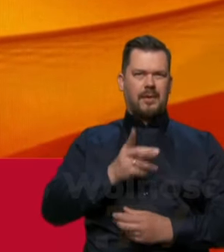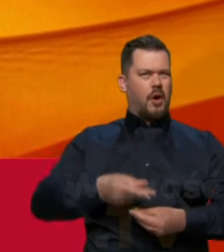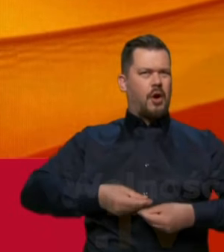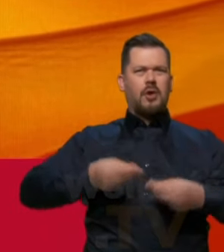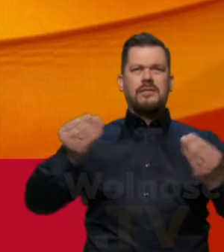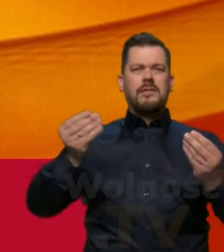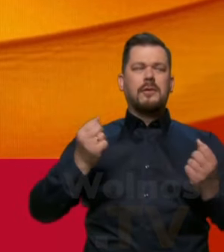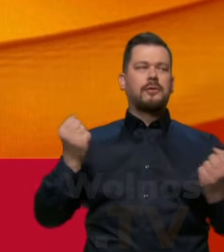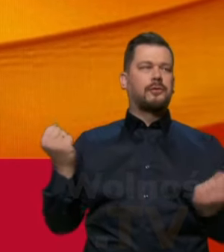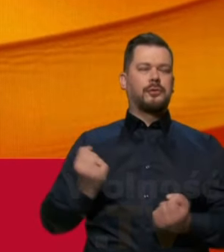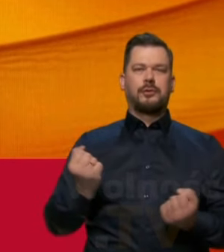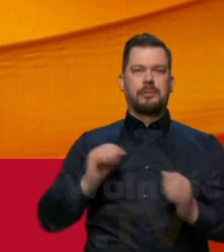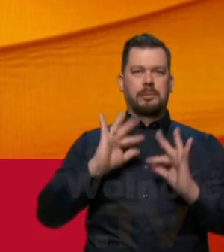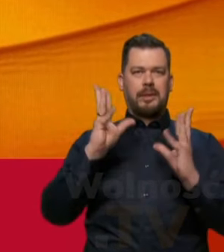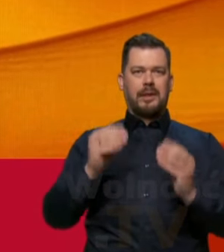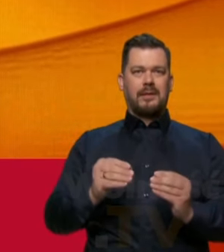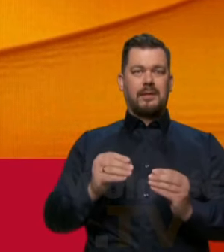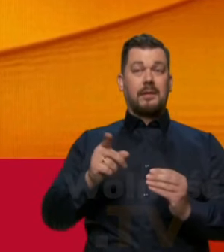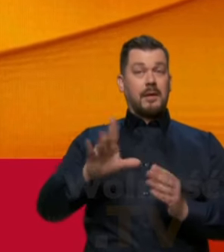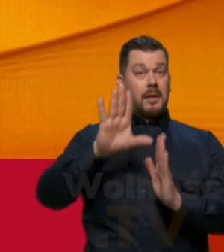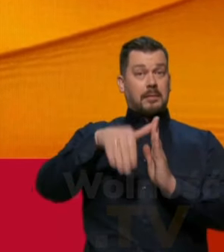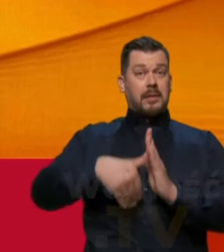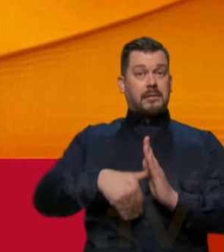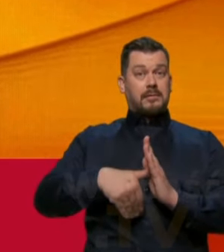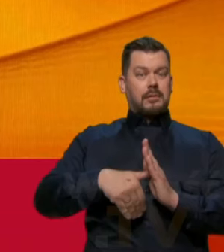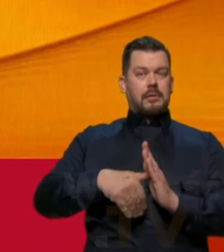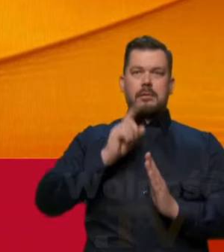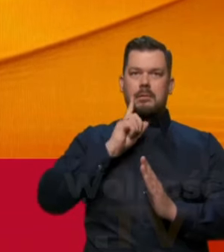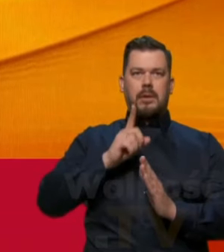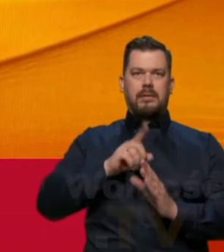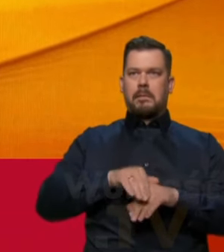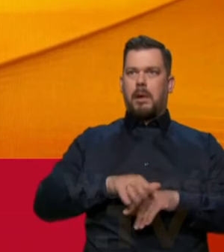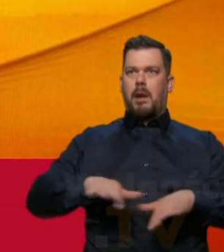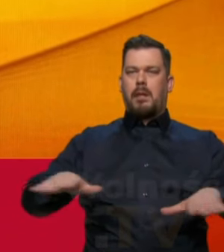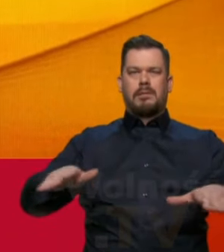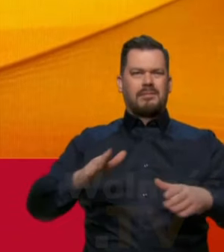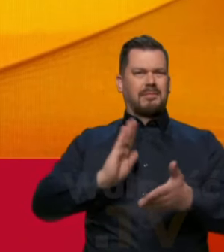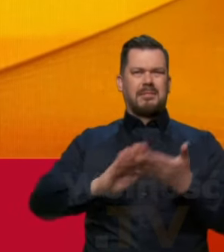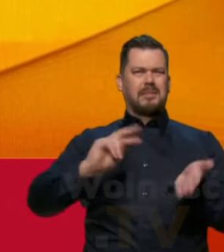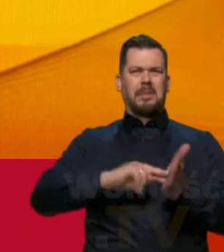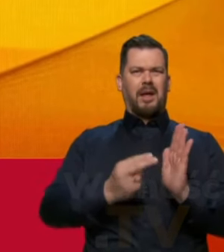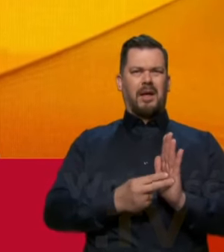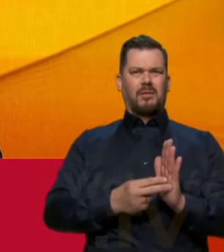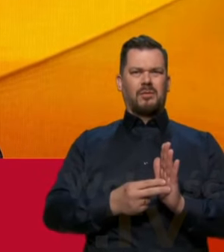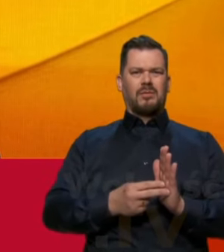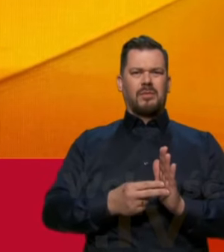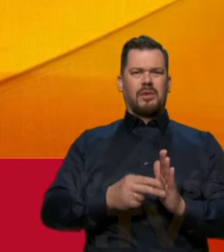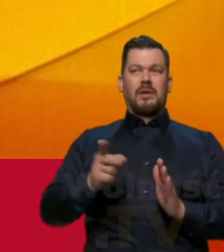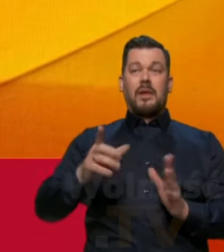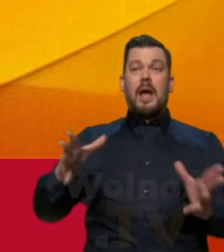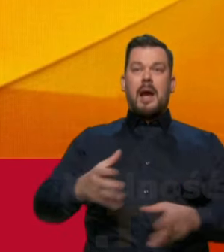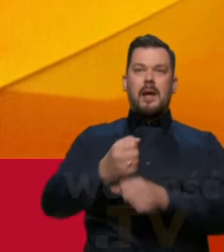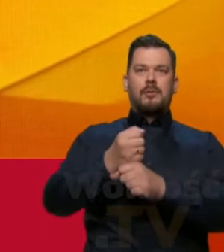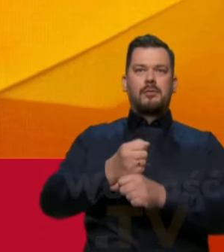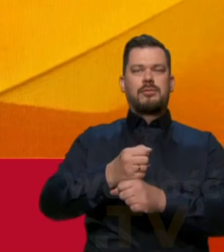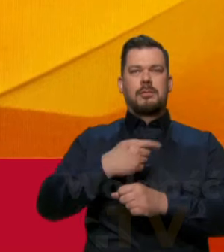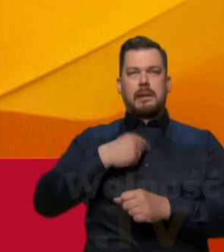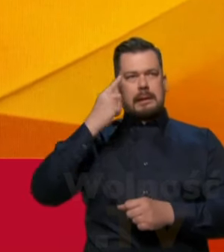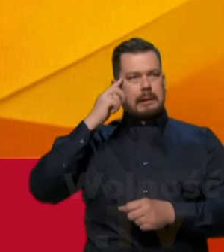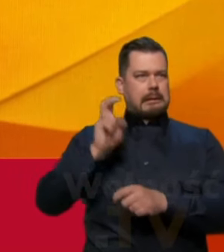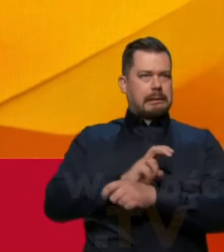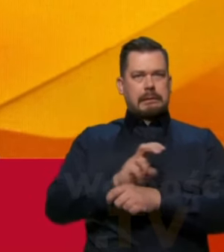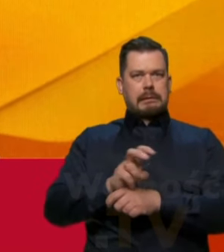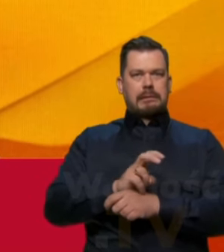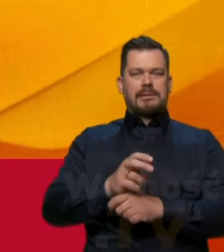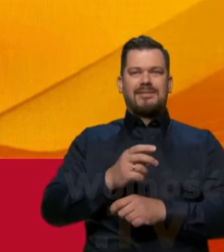w sposób niesamowity, to jest miasto, które jednocześnie się rozlewa bez planu, ponieważ z trudem ratusz i urzędnicy